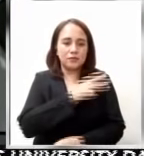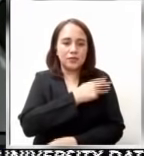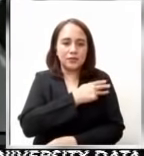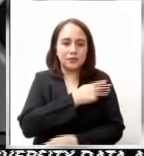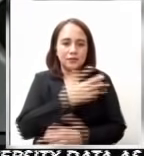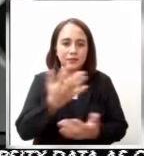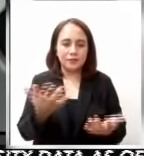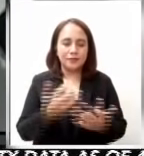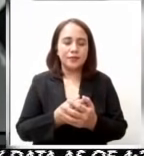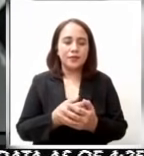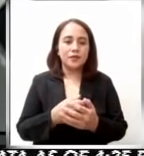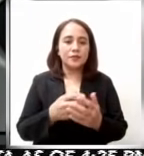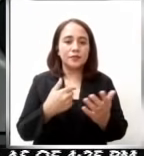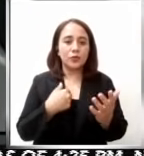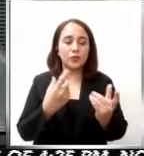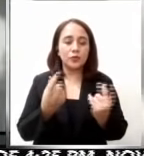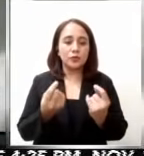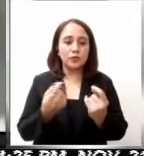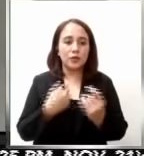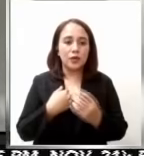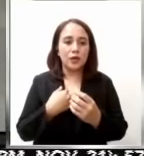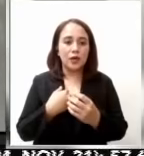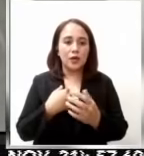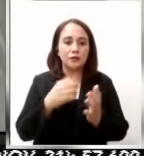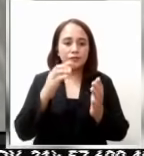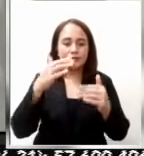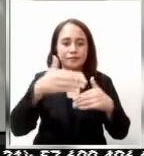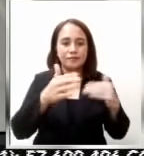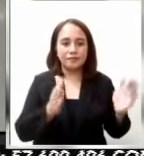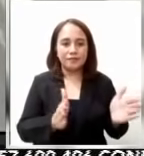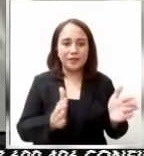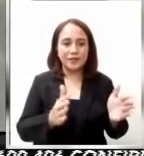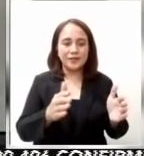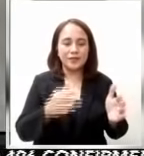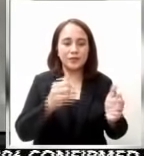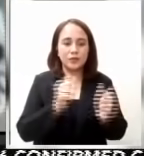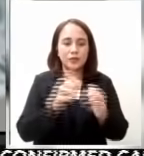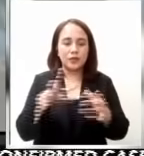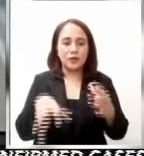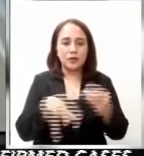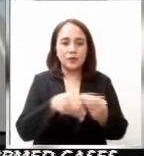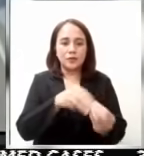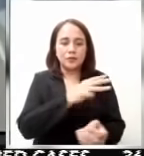kanya ang dalawang selyadong package at dagdag pang marijuana na may bigat na mahigit isang kilo.